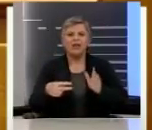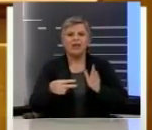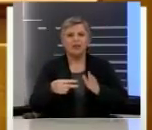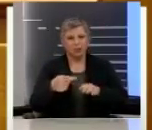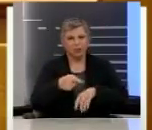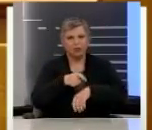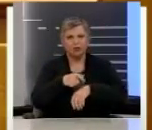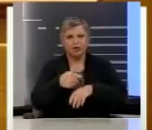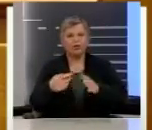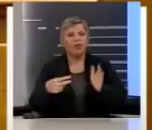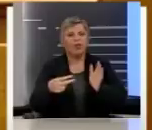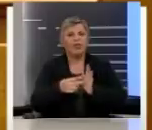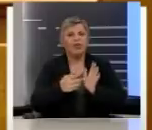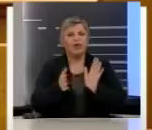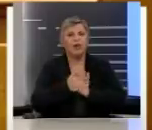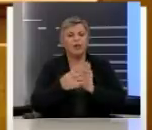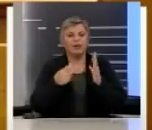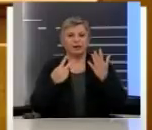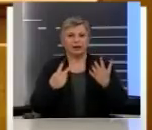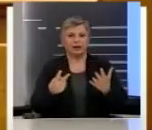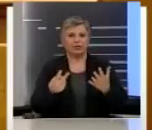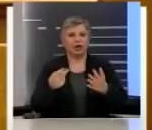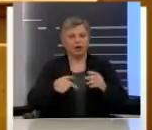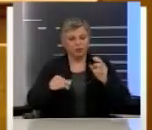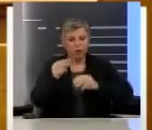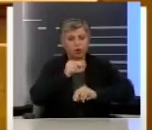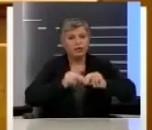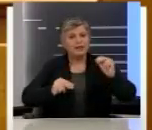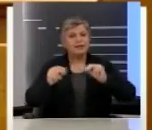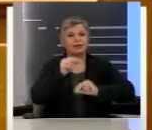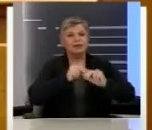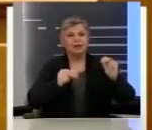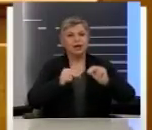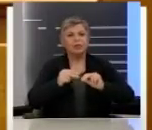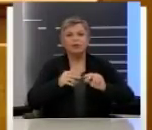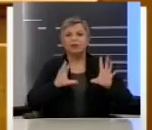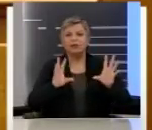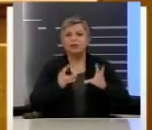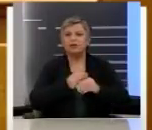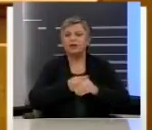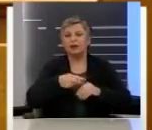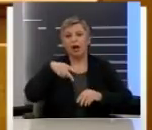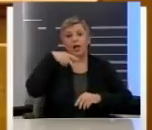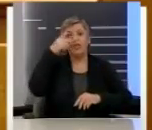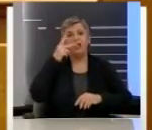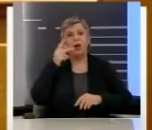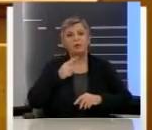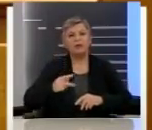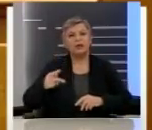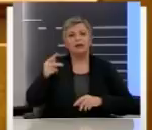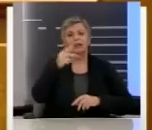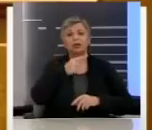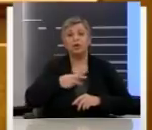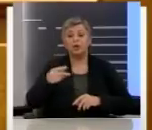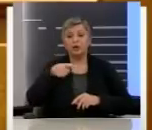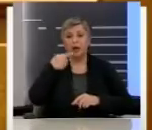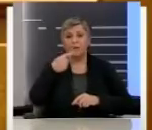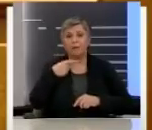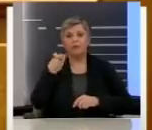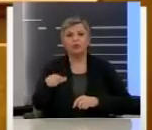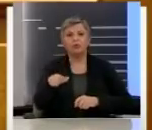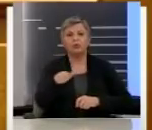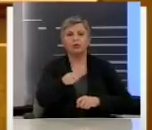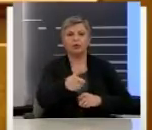για τη διεύρυνση των ατομικών ελευθεριών και δικαιωμάτων δεν μπορεί να γίνεται στο έδαφος των